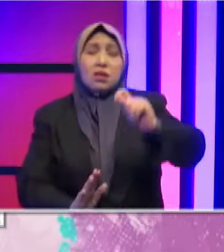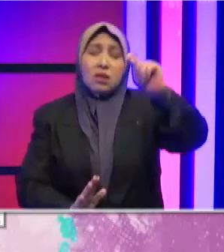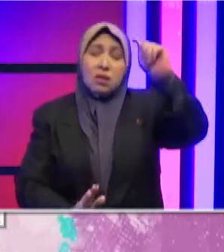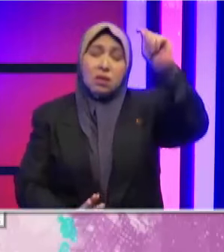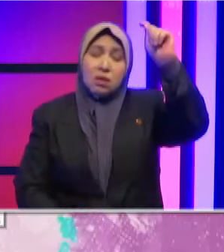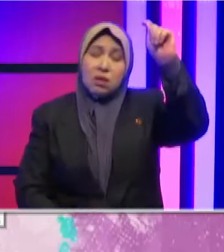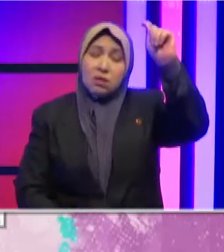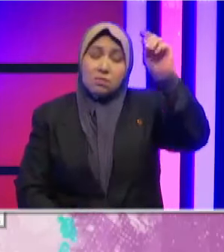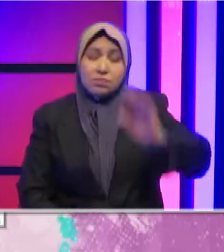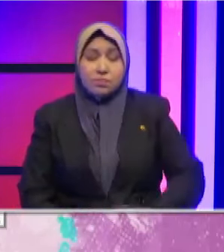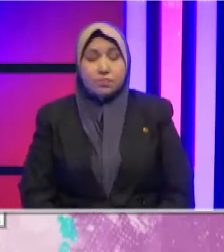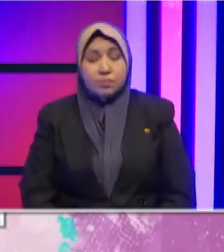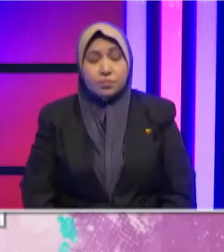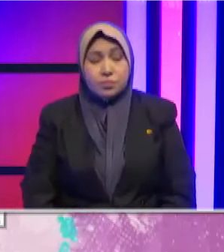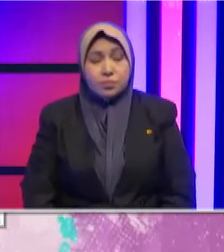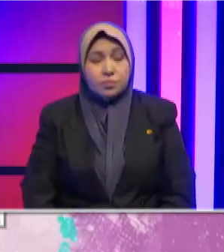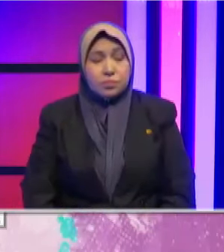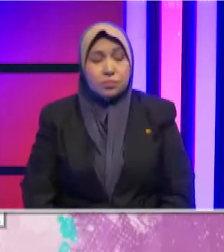sinuwun